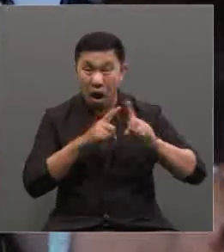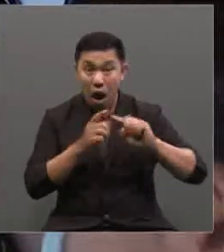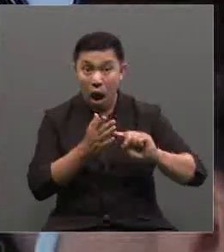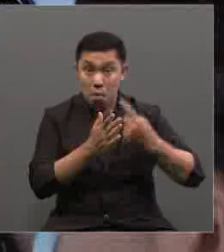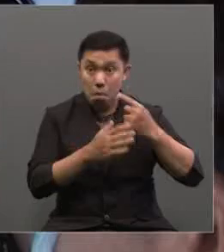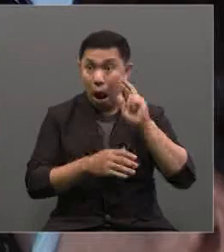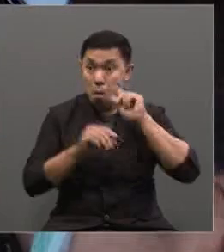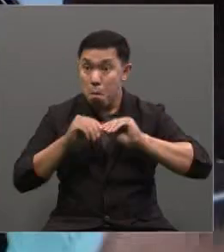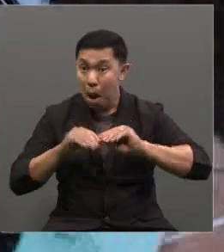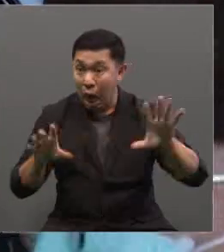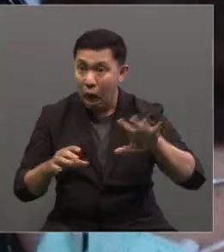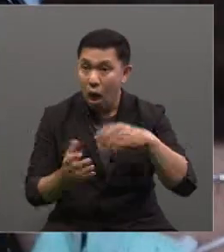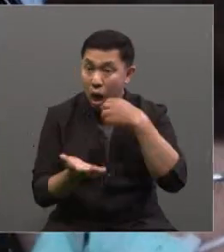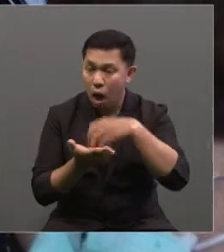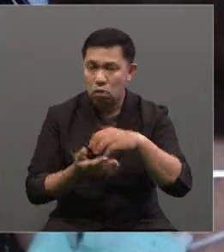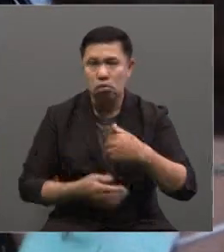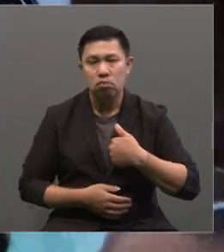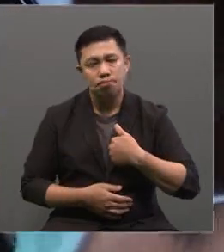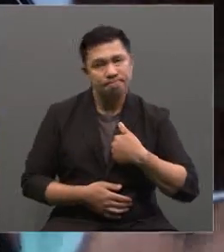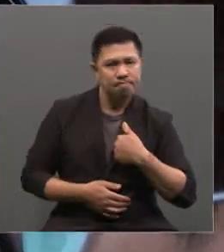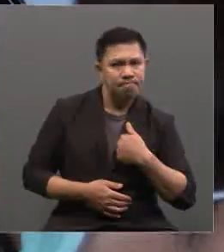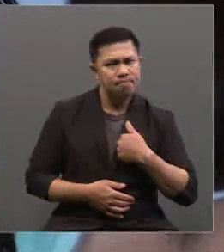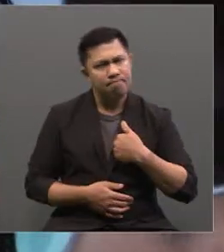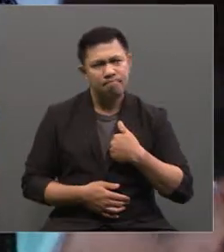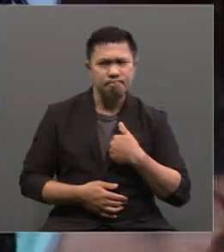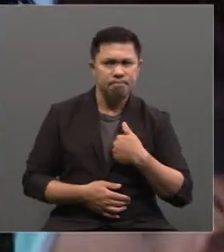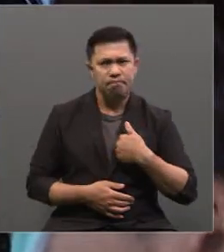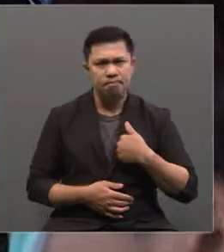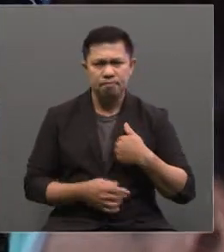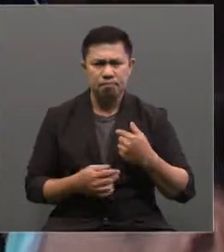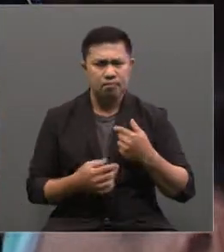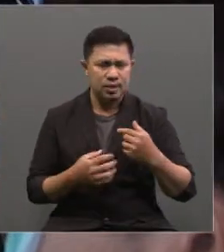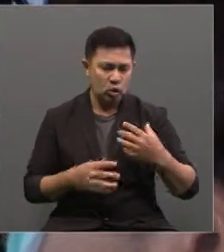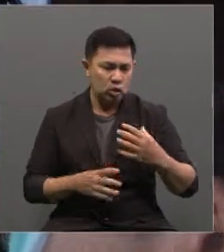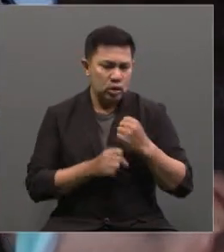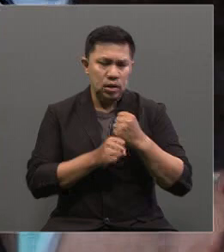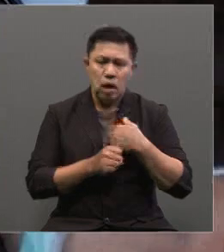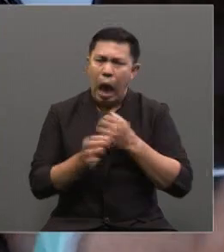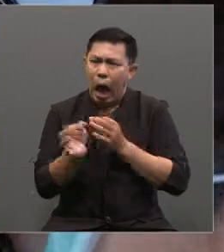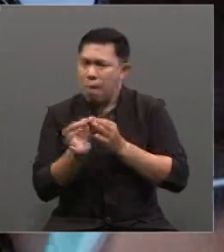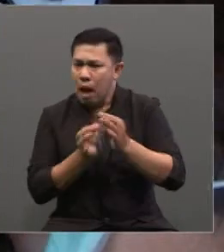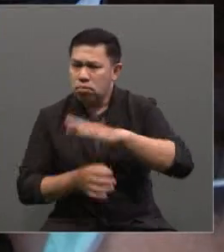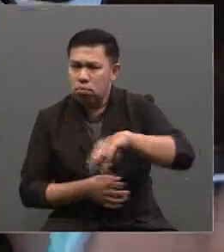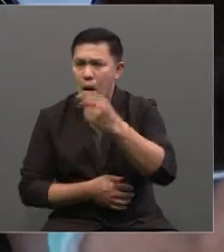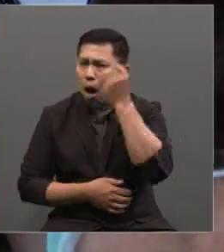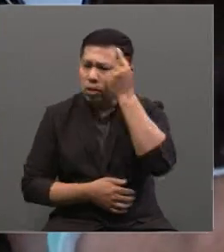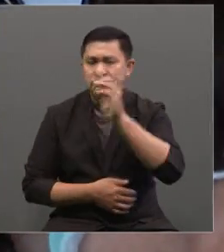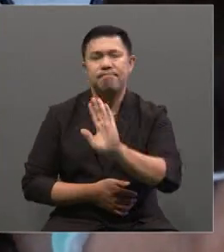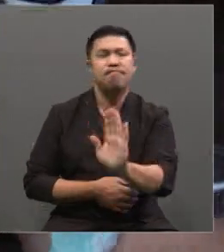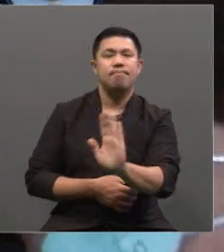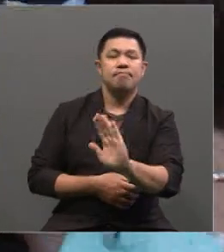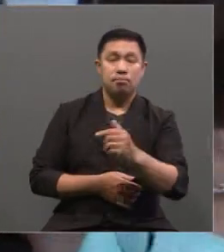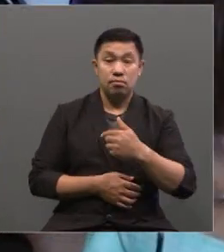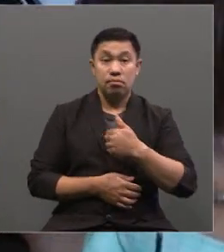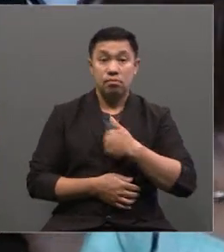หมมันก็ใจเราบางทีมันไม่สามารถตอบมาเป็นคำพูดได้อย่างละเอียดให้ทุกคนเข้าใจได้หรอกแต่ดิวเชื่อว่าทุก